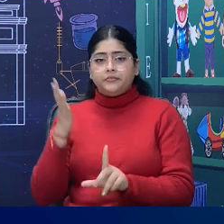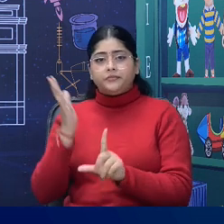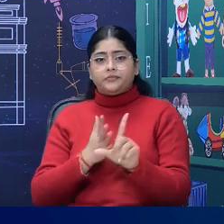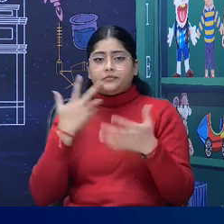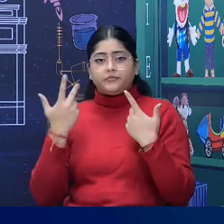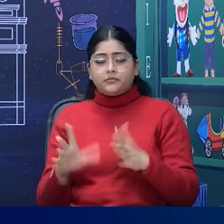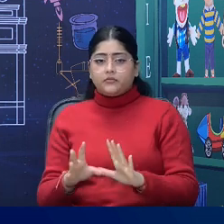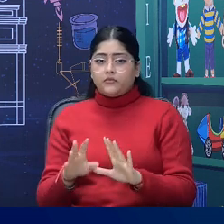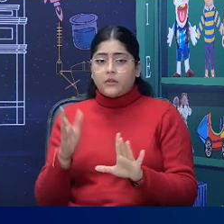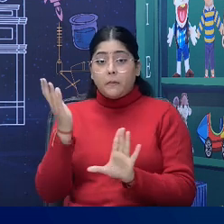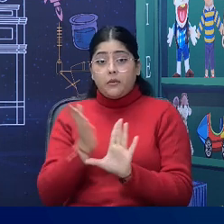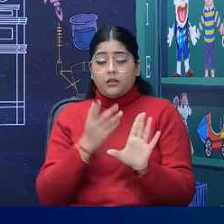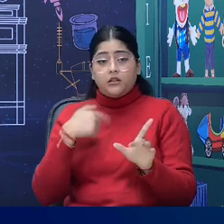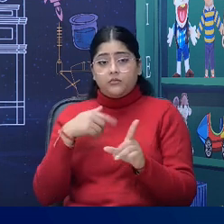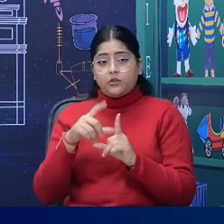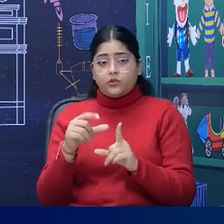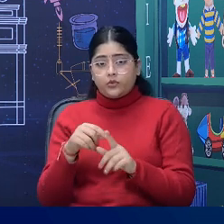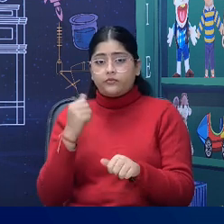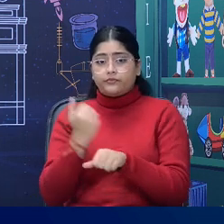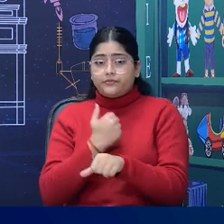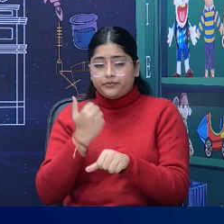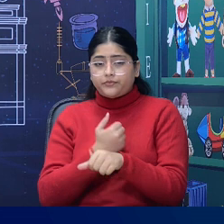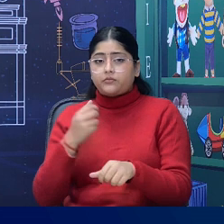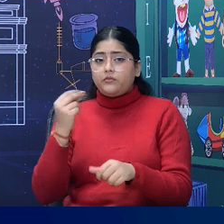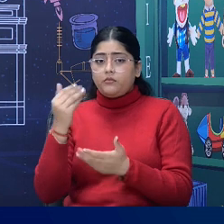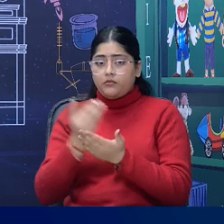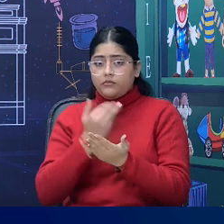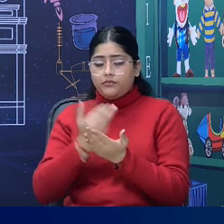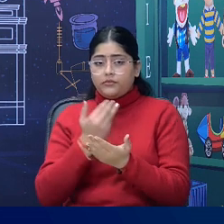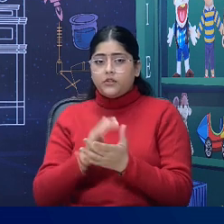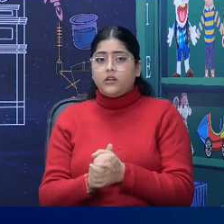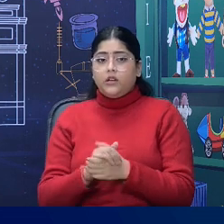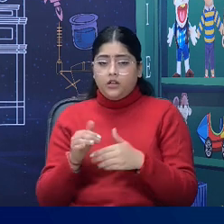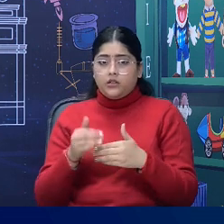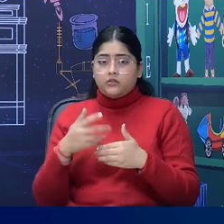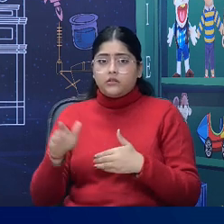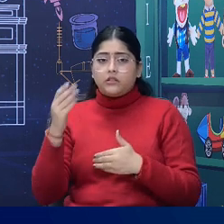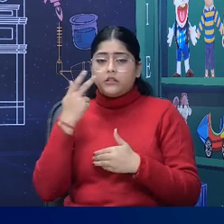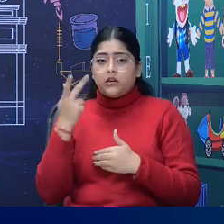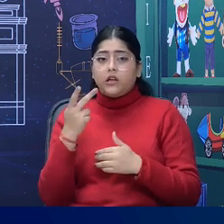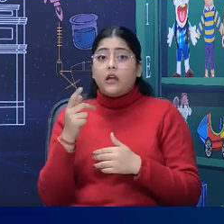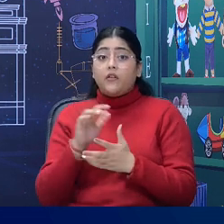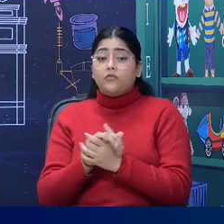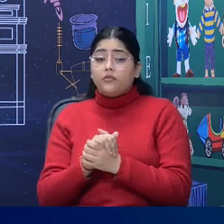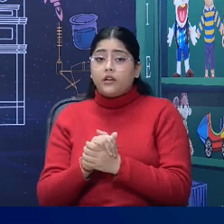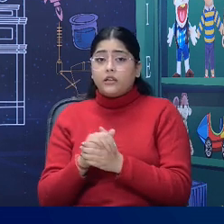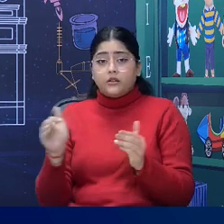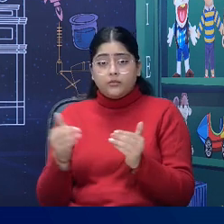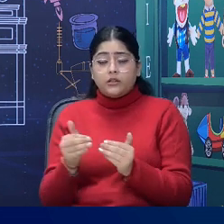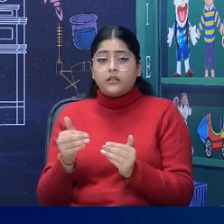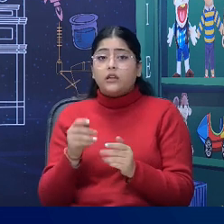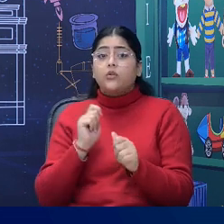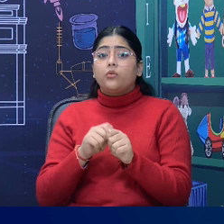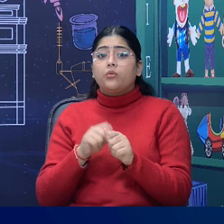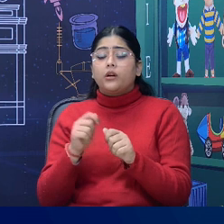गए 5 साल मैंने इस धंधे को किया काम को किया काफी पैसे कमाए चलो दोस्त के पास चलते हैं कि उसने क्या किया पा साल में है ना तब पहले